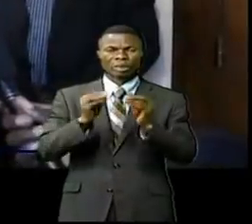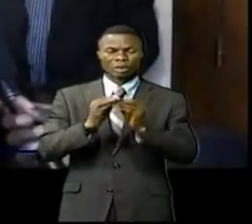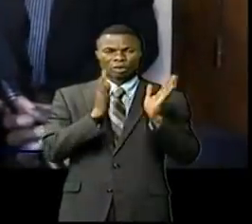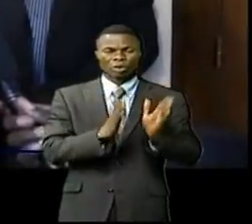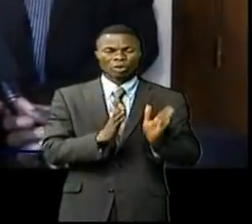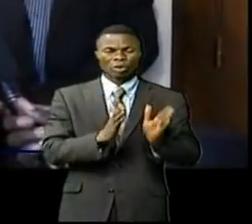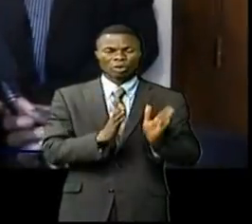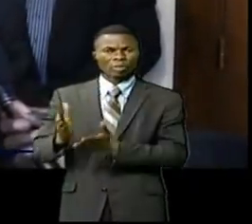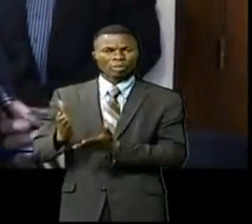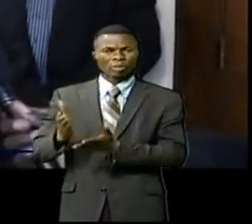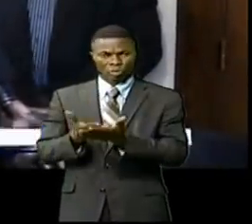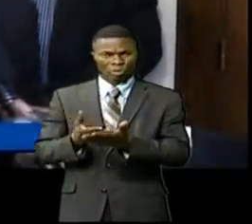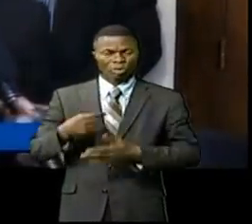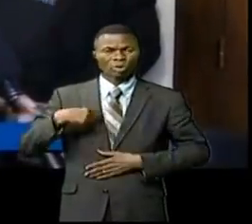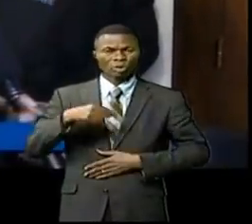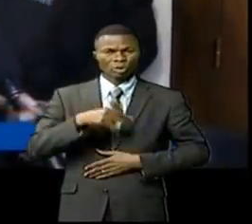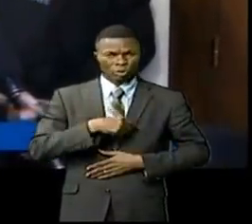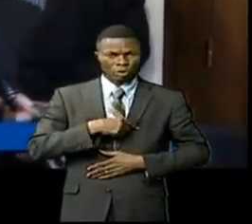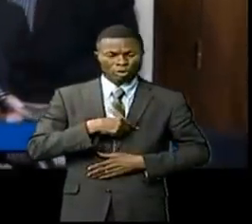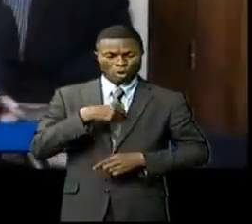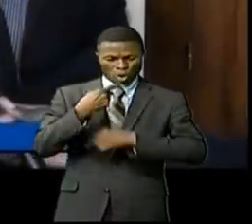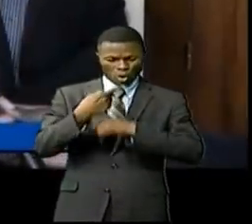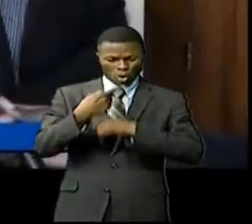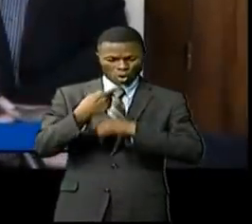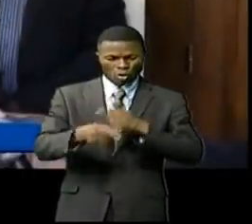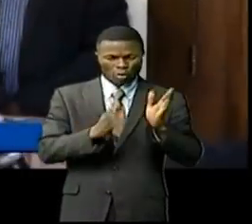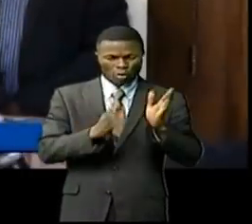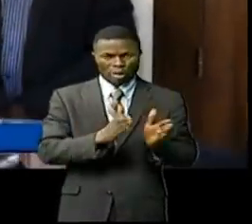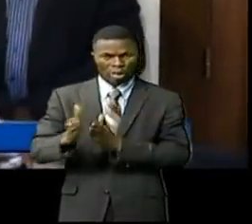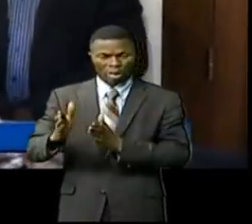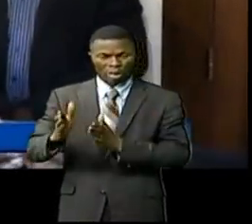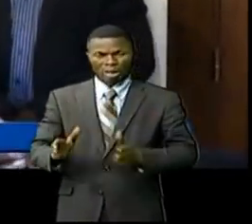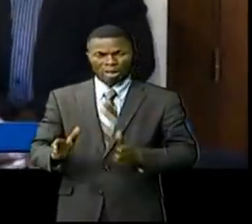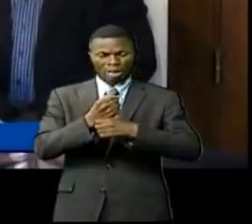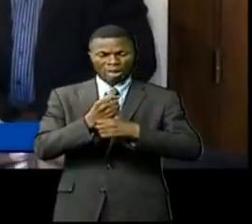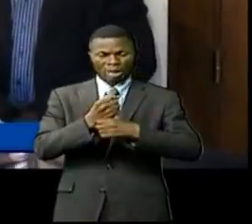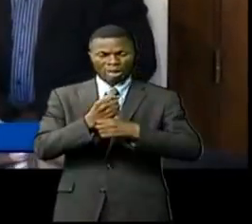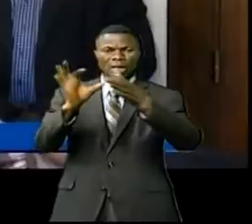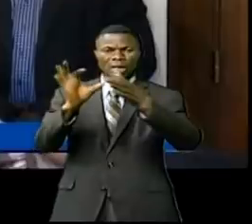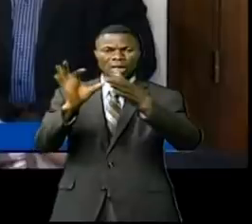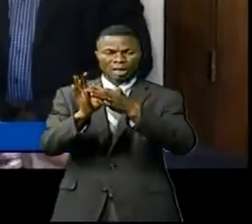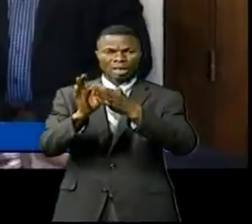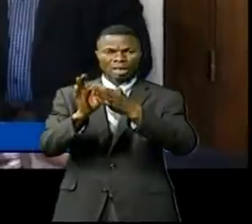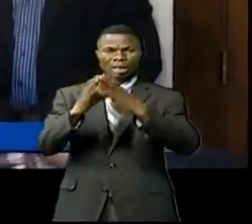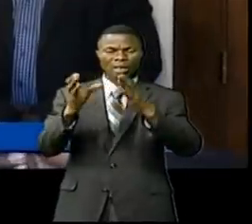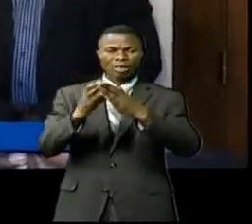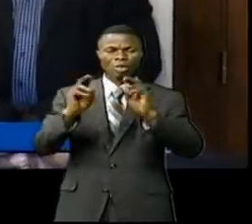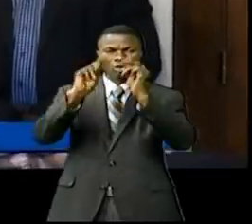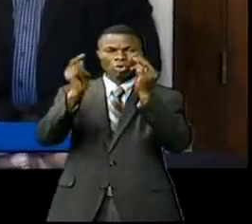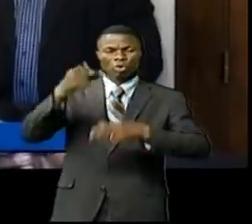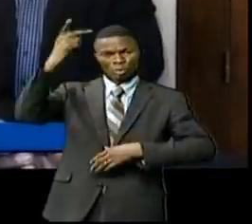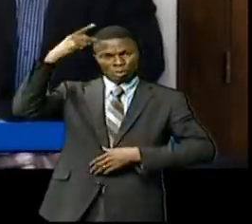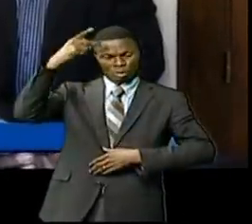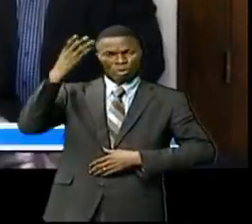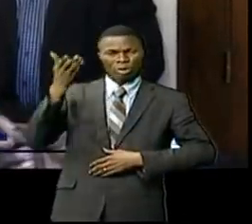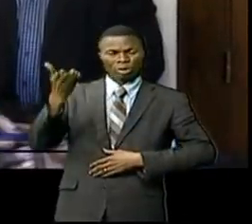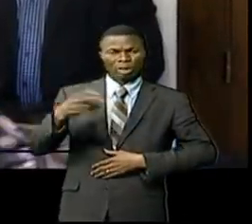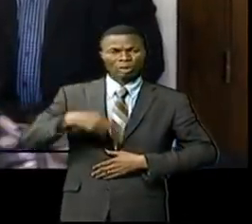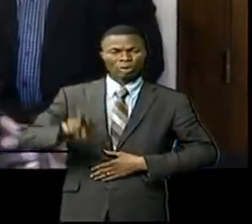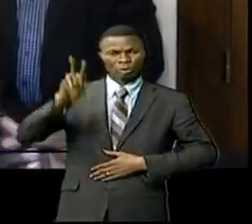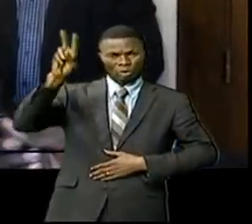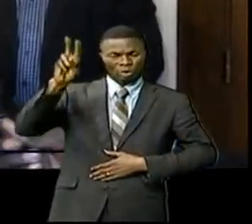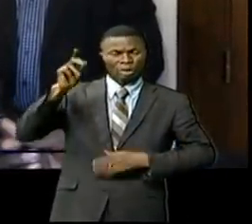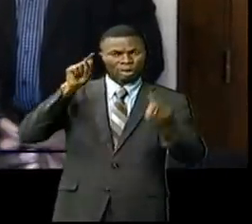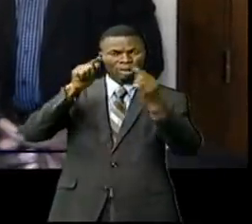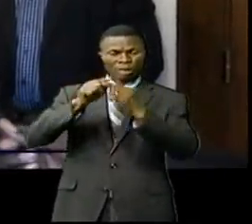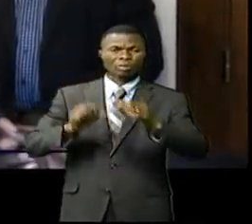préparation parce que nous, on est en train de se préparer pour faire alliance avec les forces alliées à l'UDPS dans le but